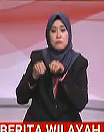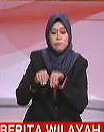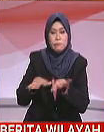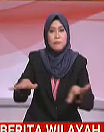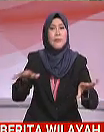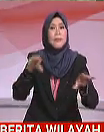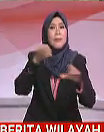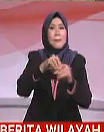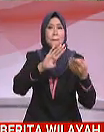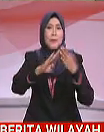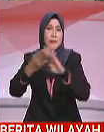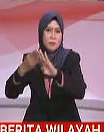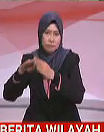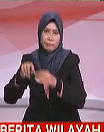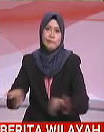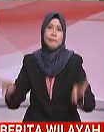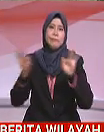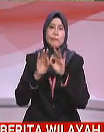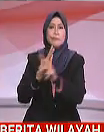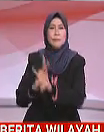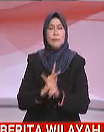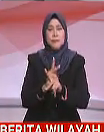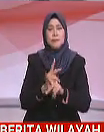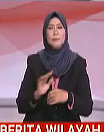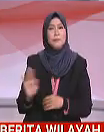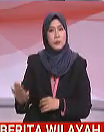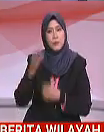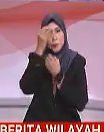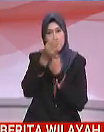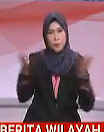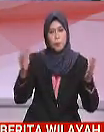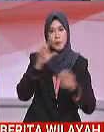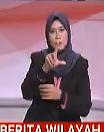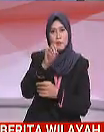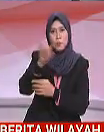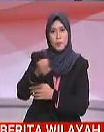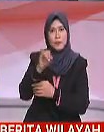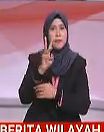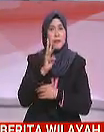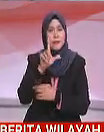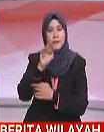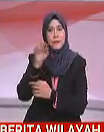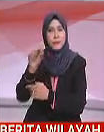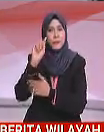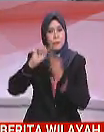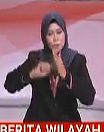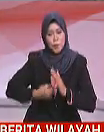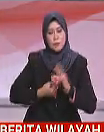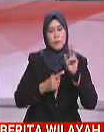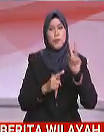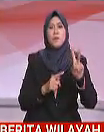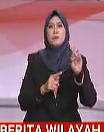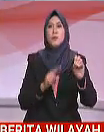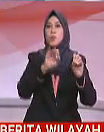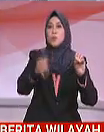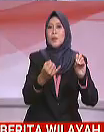community infection. Dalam lawatannya itu juga, beliau memberitahu loji rawatan air Limbang akan mula beroperasi daripada 20 juta